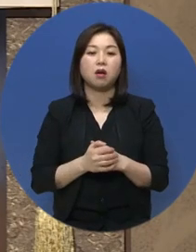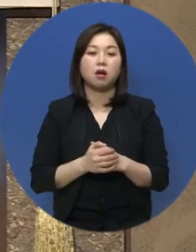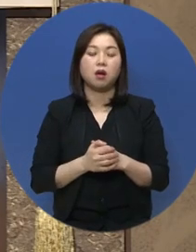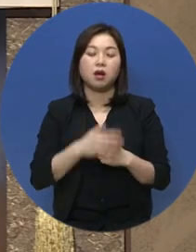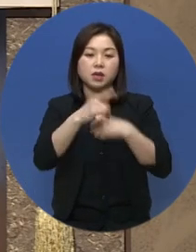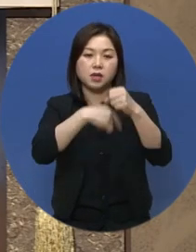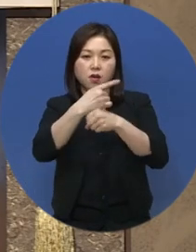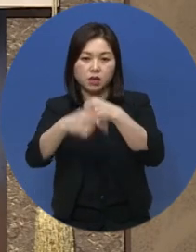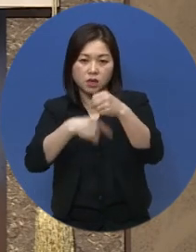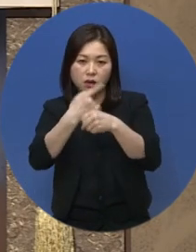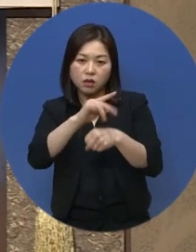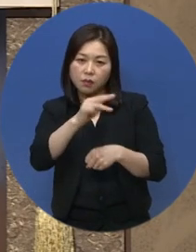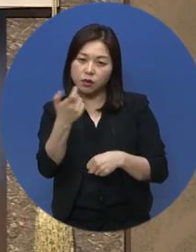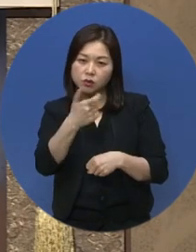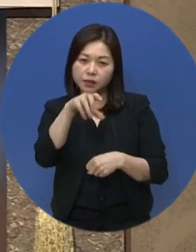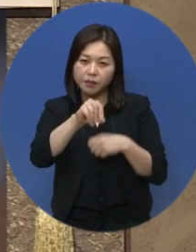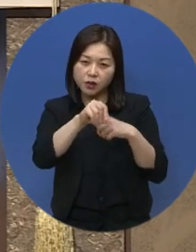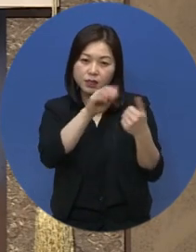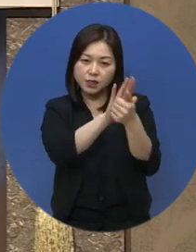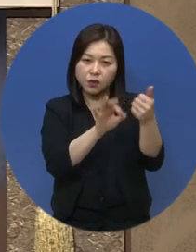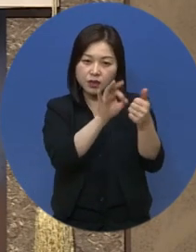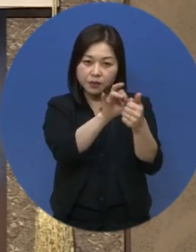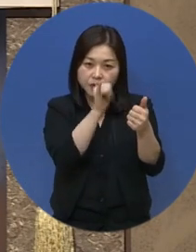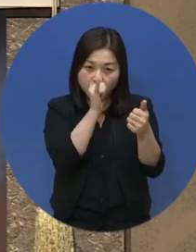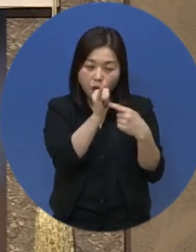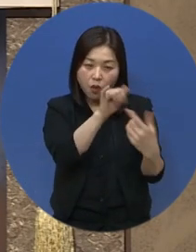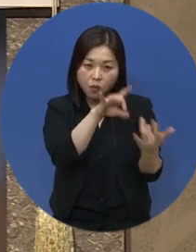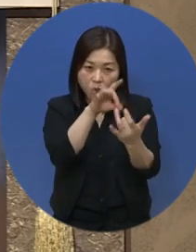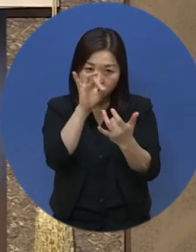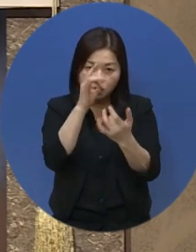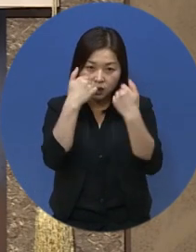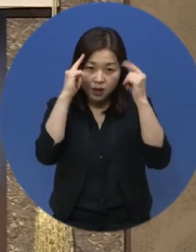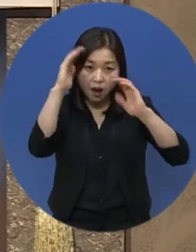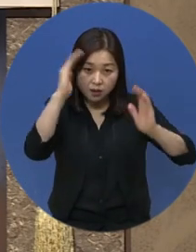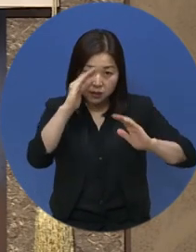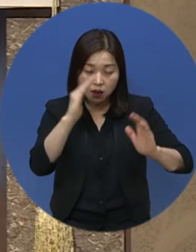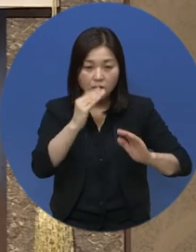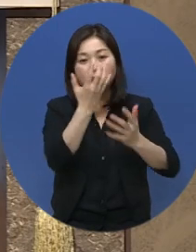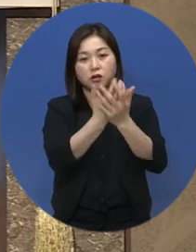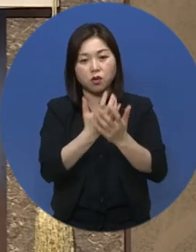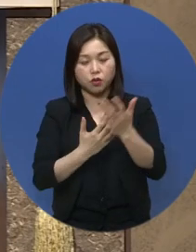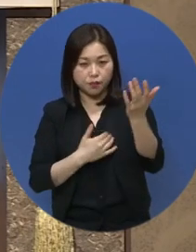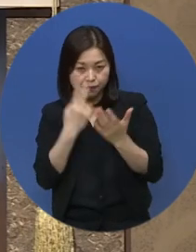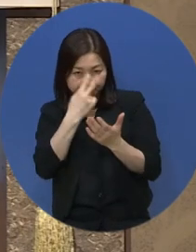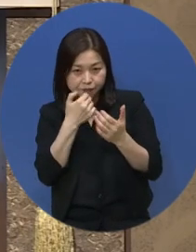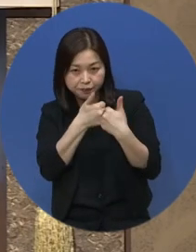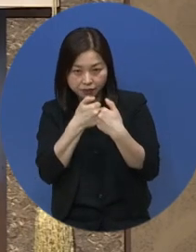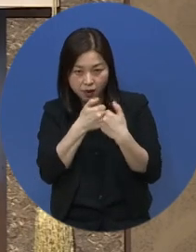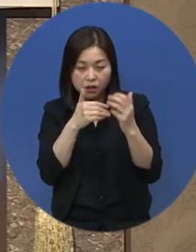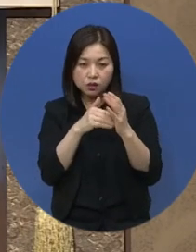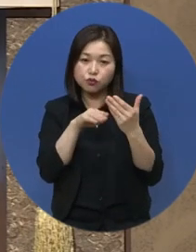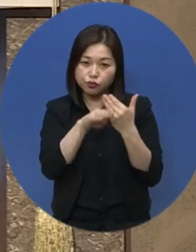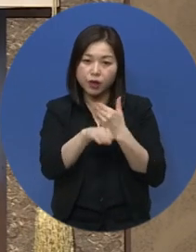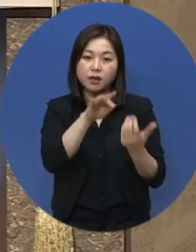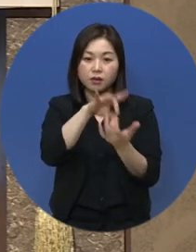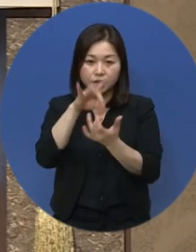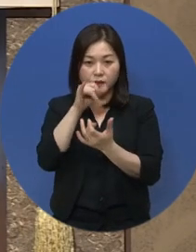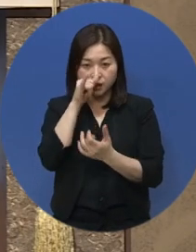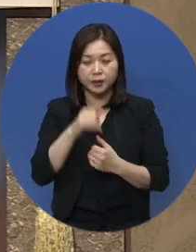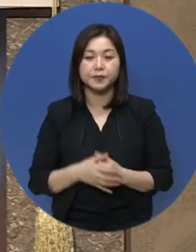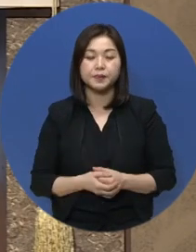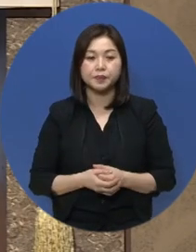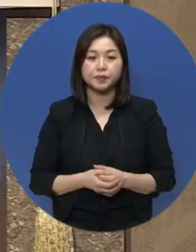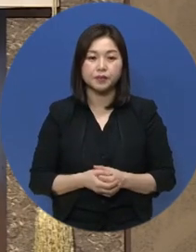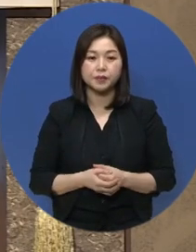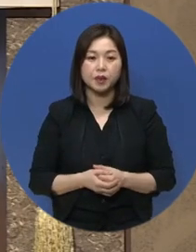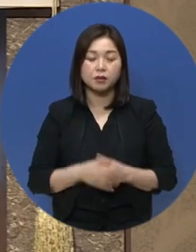지원을 합니다. 지원을 하고요. 선발된 아이들은 서류 면접을 통해서 이렇게 선정을 하거든요. 예. 그리고